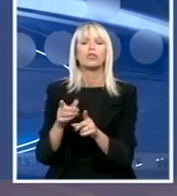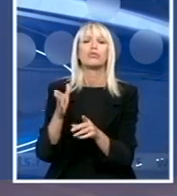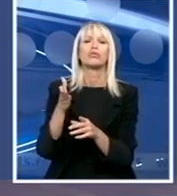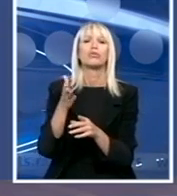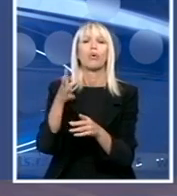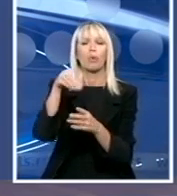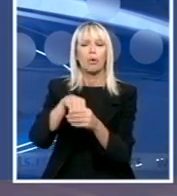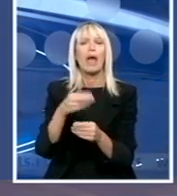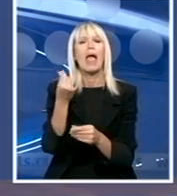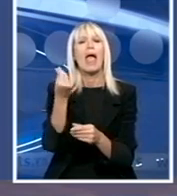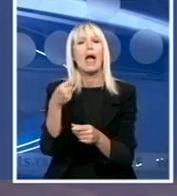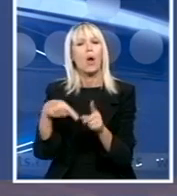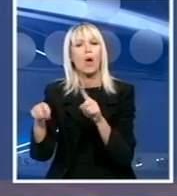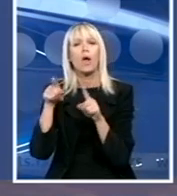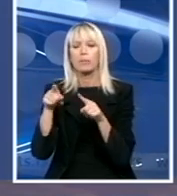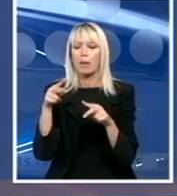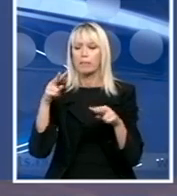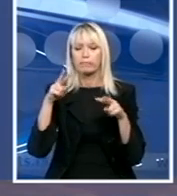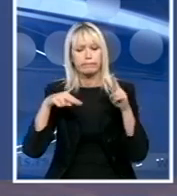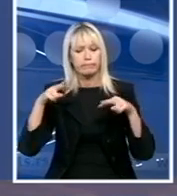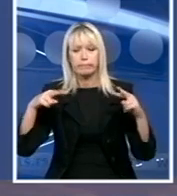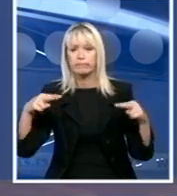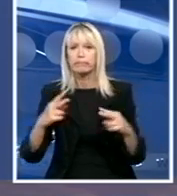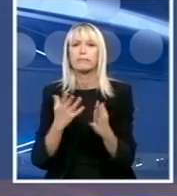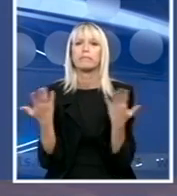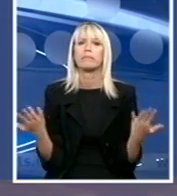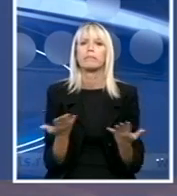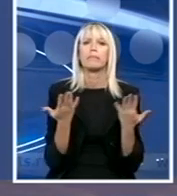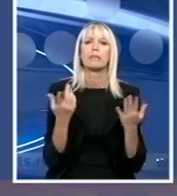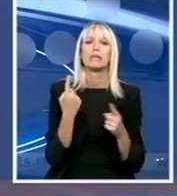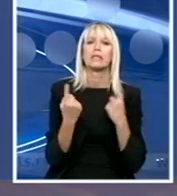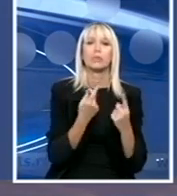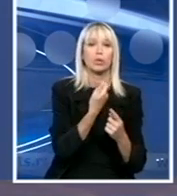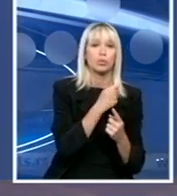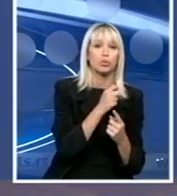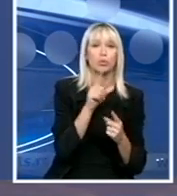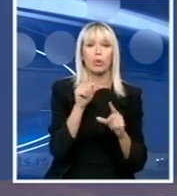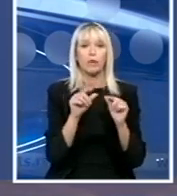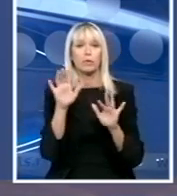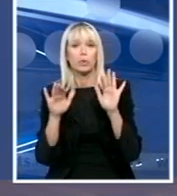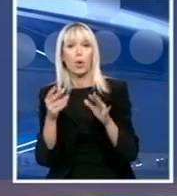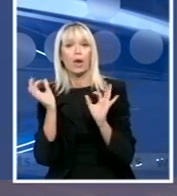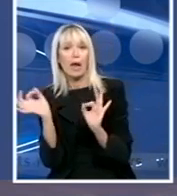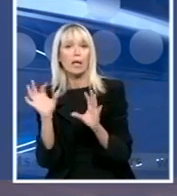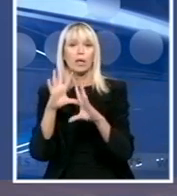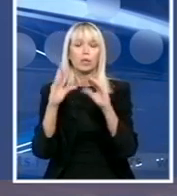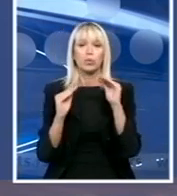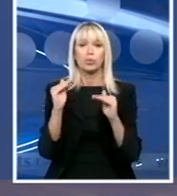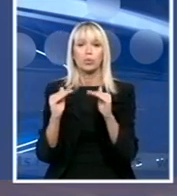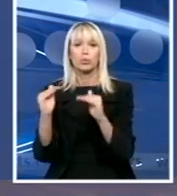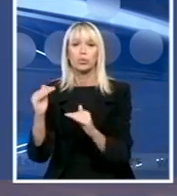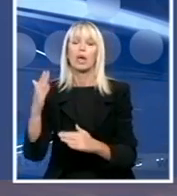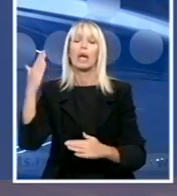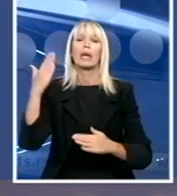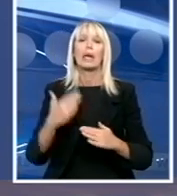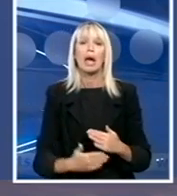sagledava ukupno gde se sad nalazimo u svetu. Prema tome, to će biti rešeno na taj način što ćemo sigurno